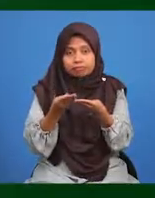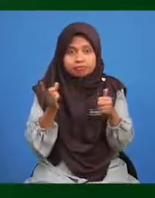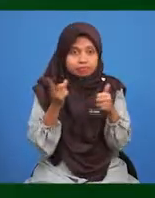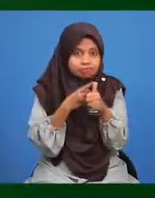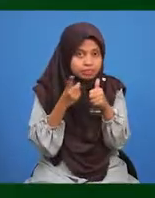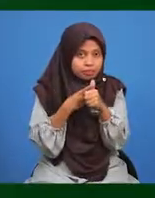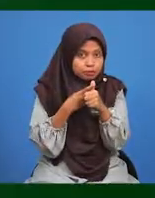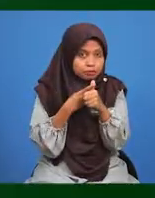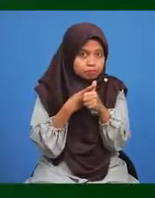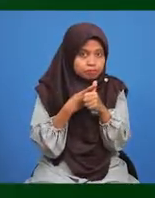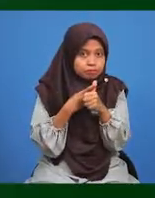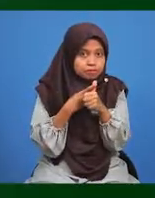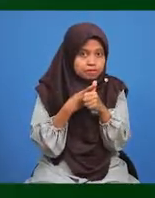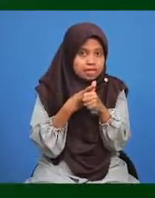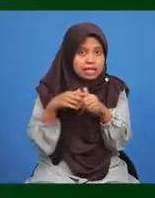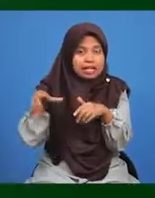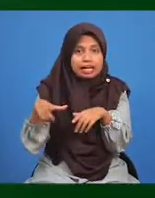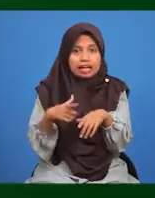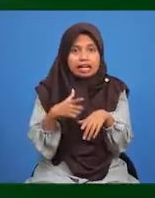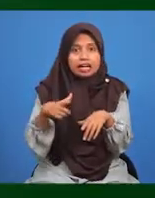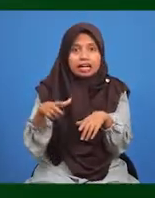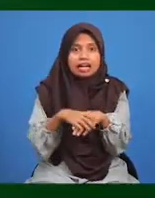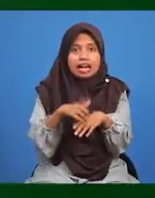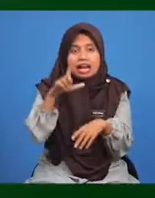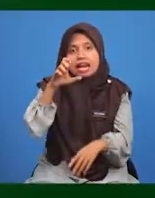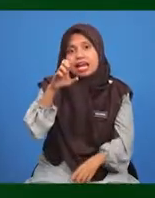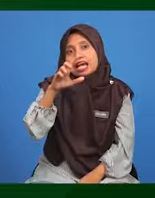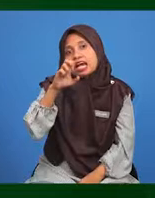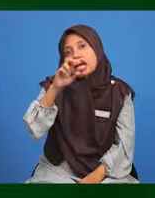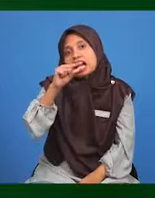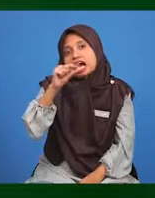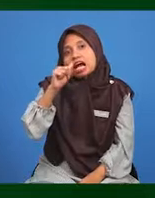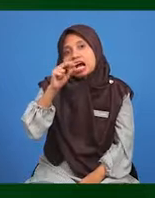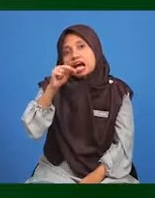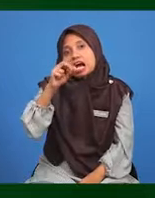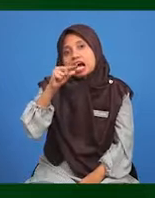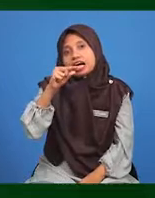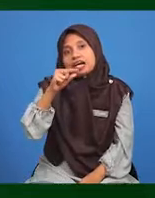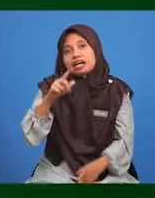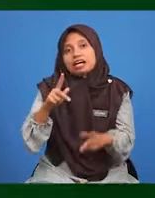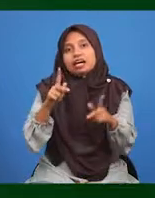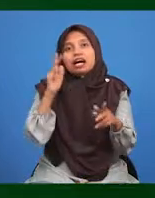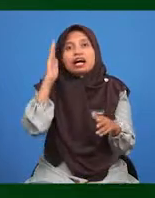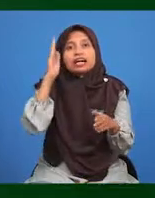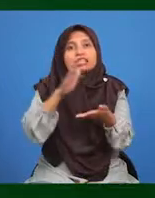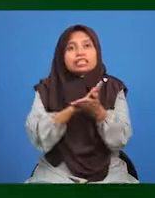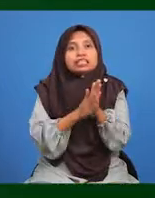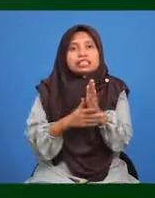Perkataan yang pertama, lenggang. Perkataan lenggang akan menjadi